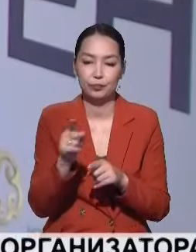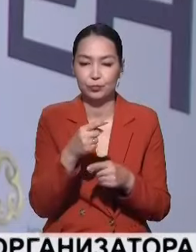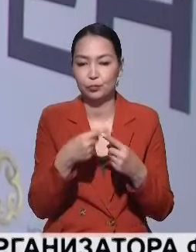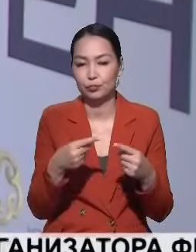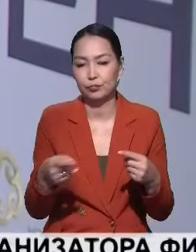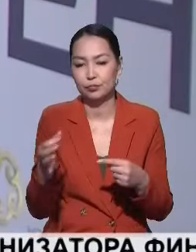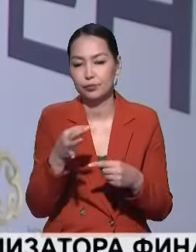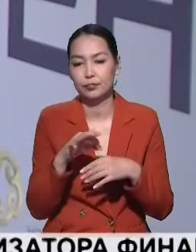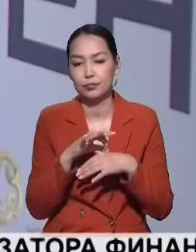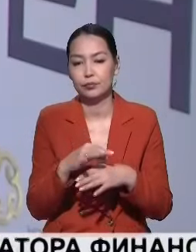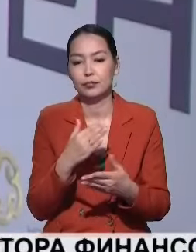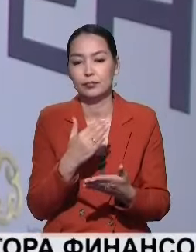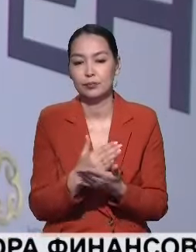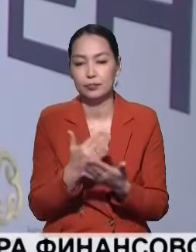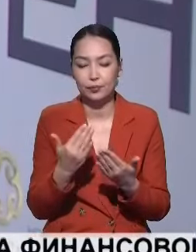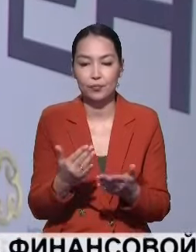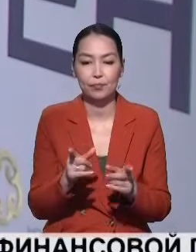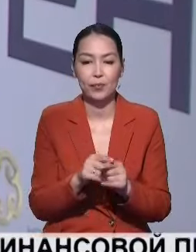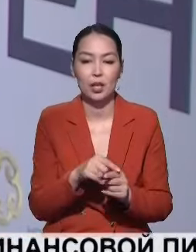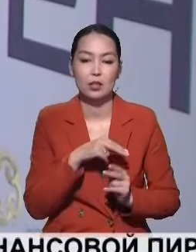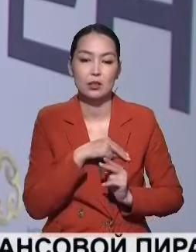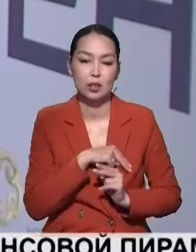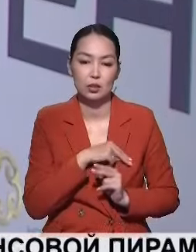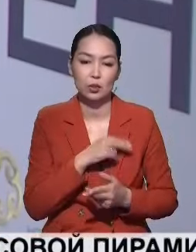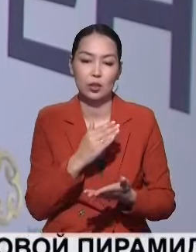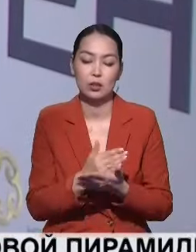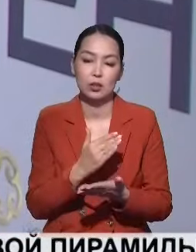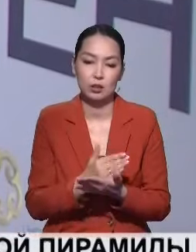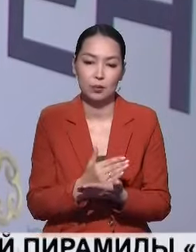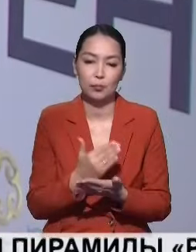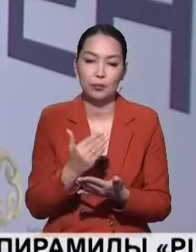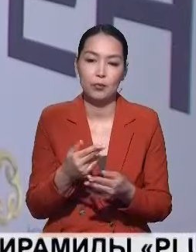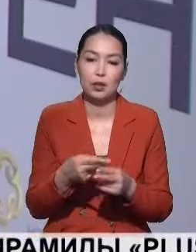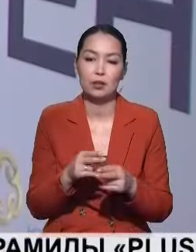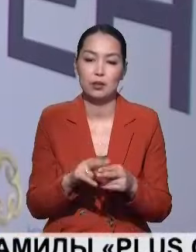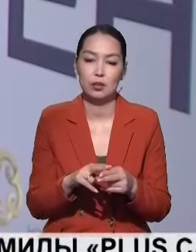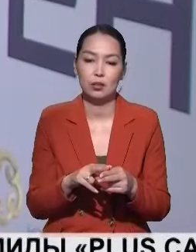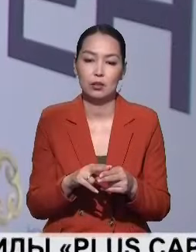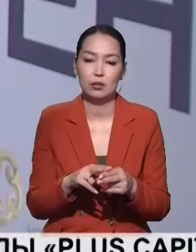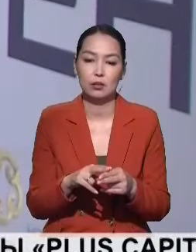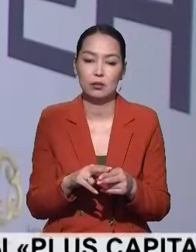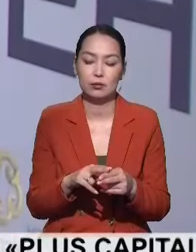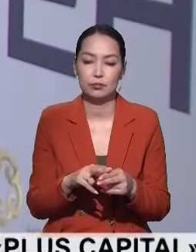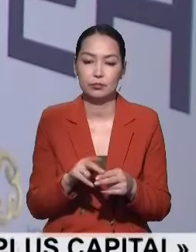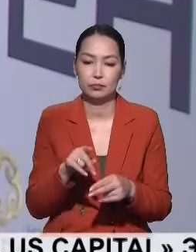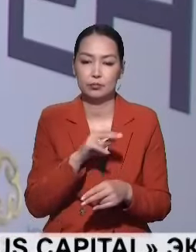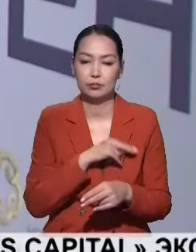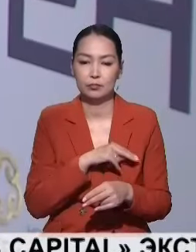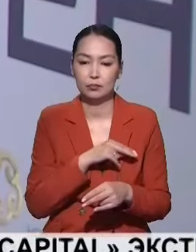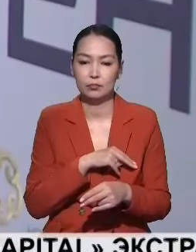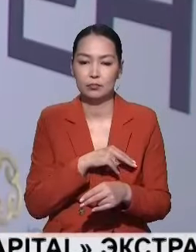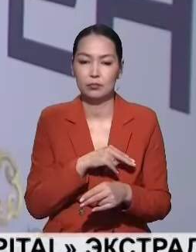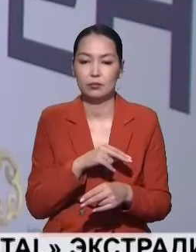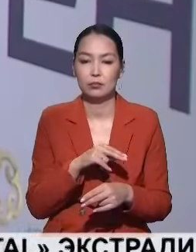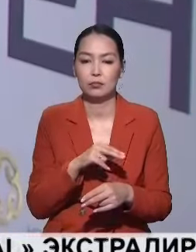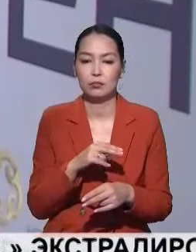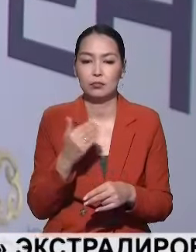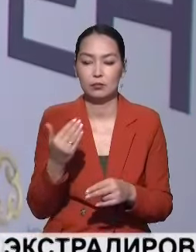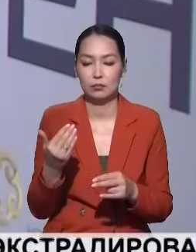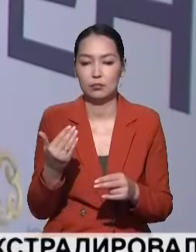приходиться нанимать себе сотрудников, включать их в свою смету, своих сотрудников, вот это все. Когда можно было раньше выполнить